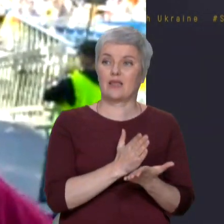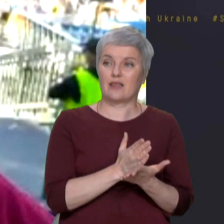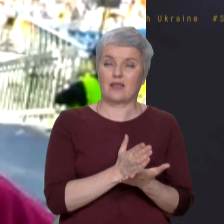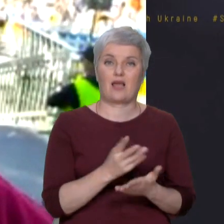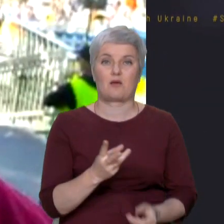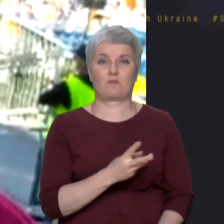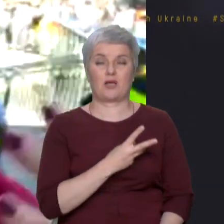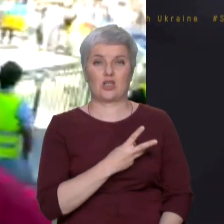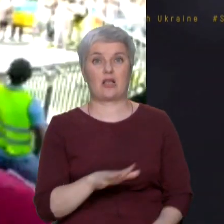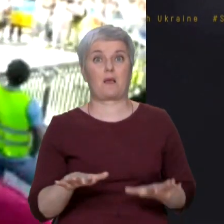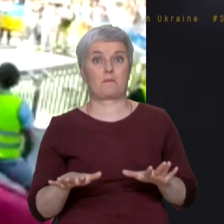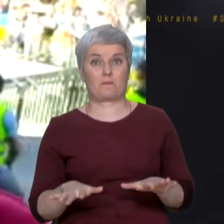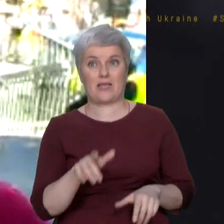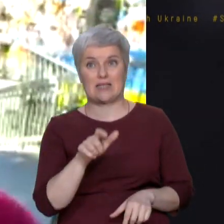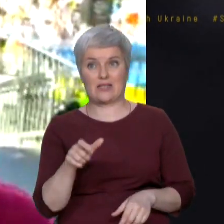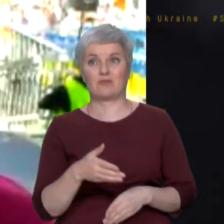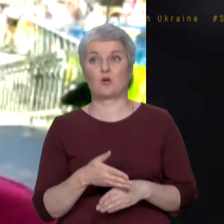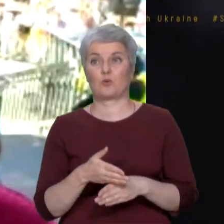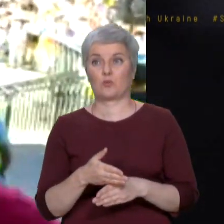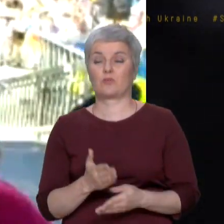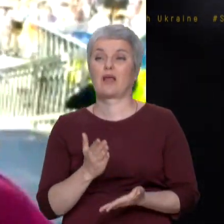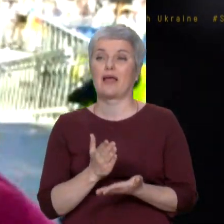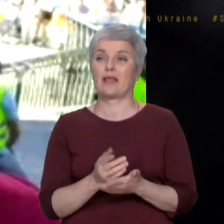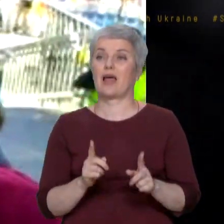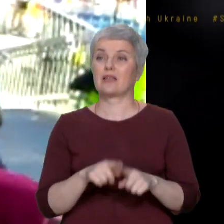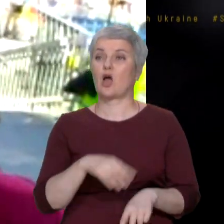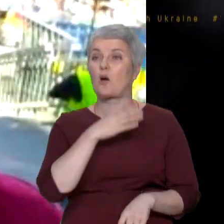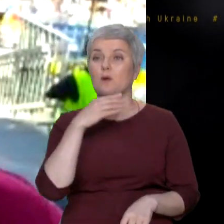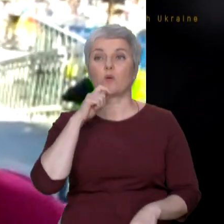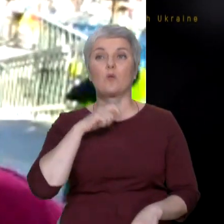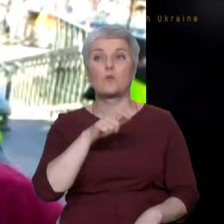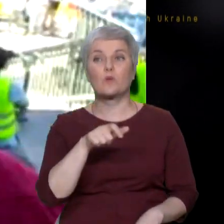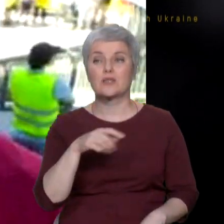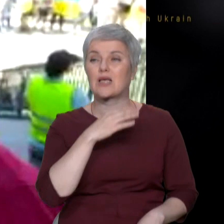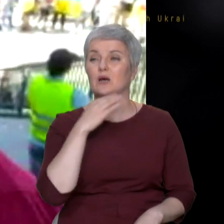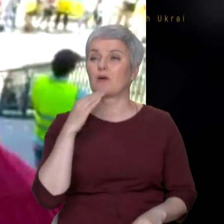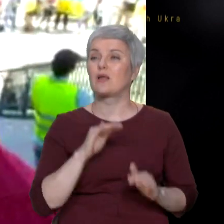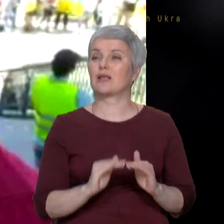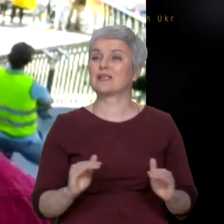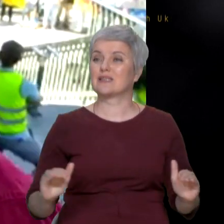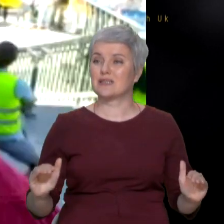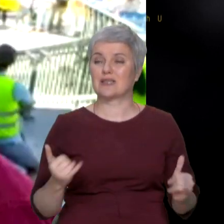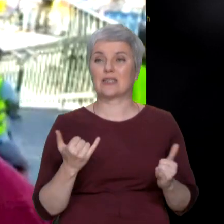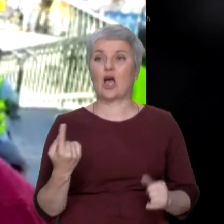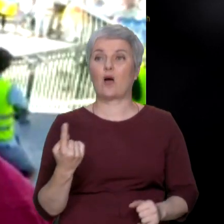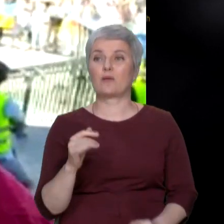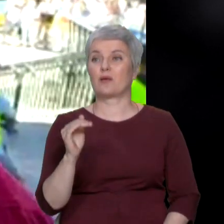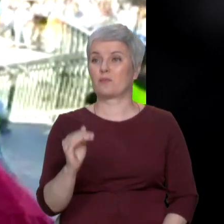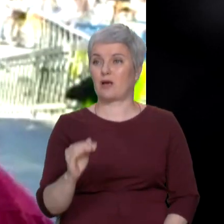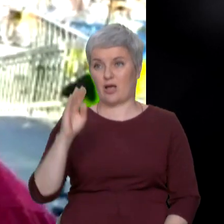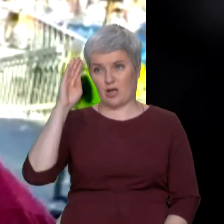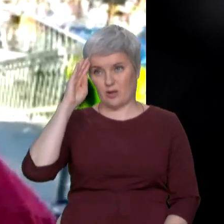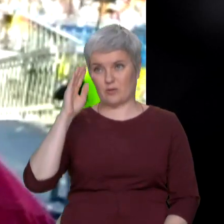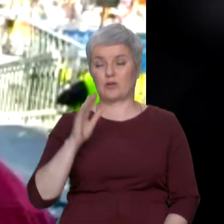що є бажання місцевих підтримувати. Так, тут є також багато українців, багато діток. Сьогодні один маленький хлопчик